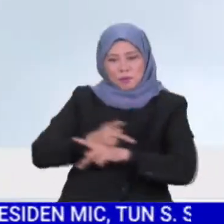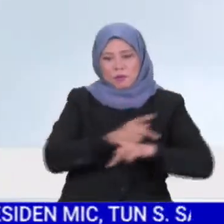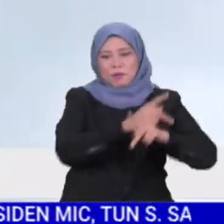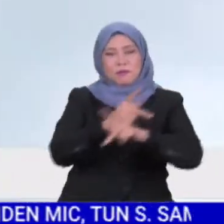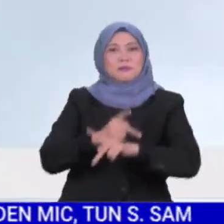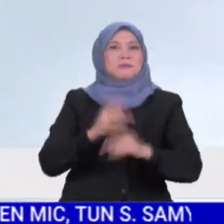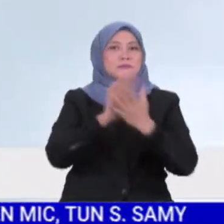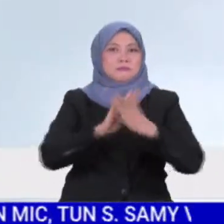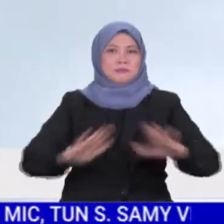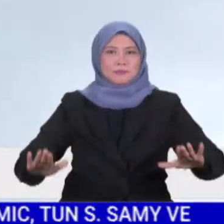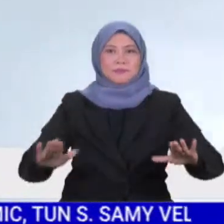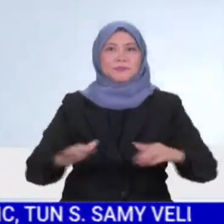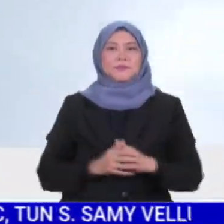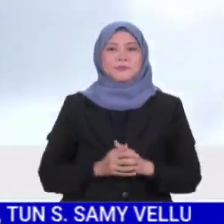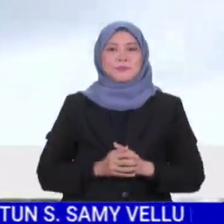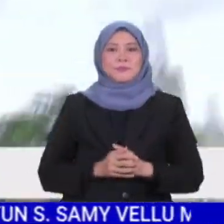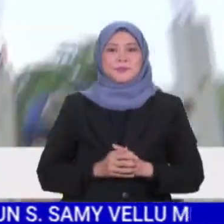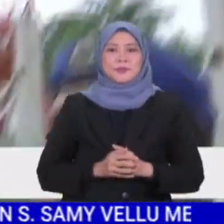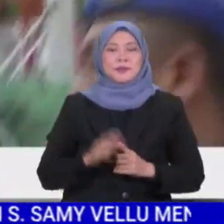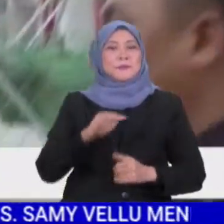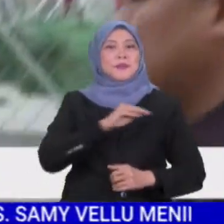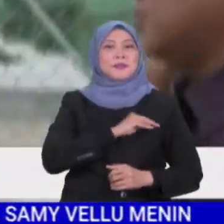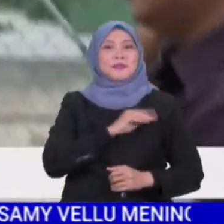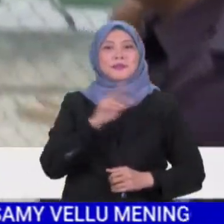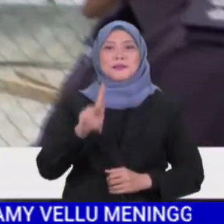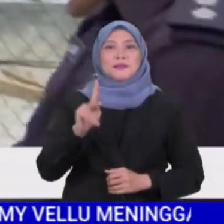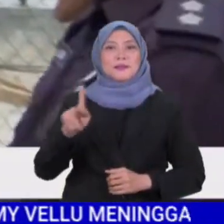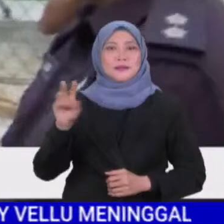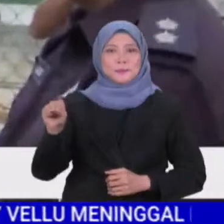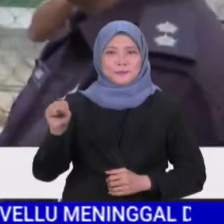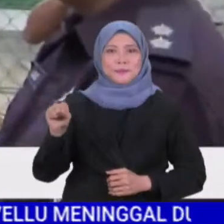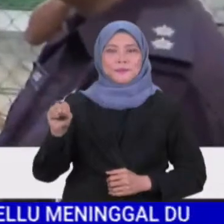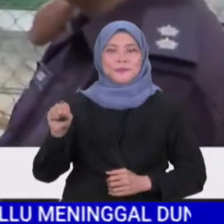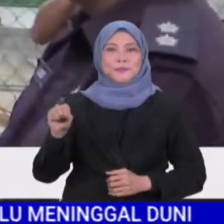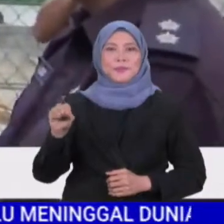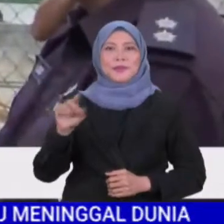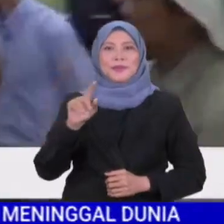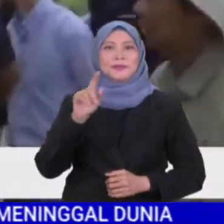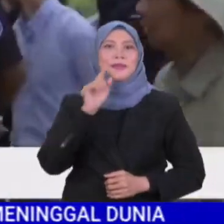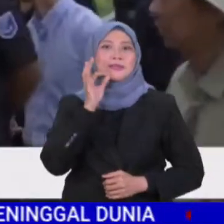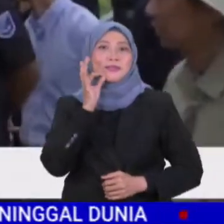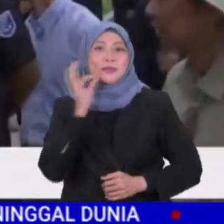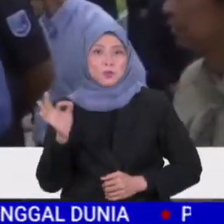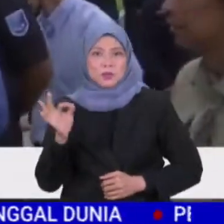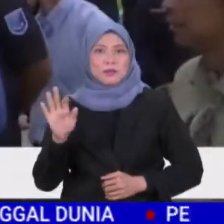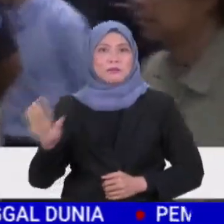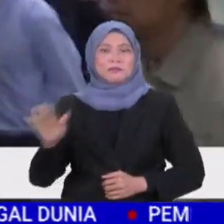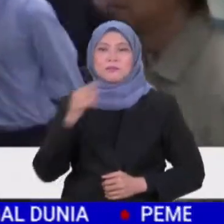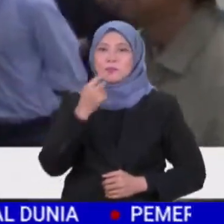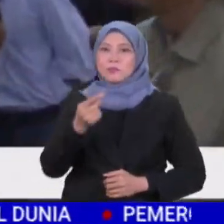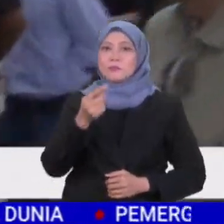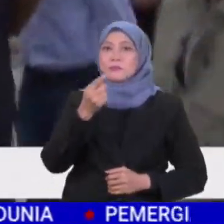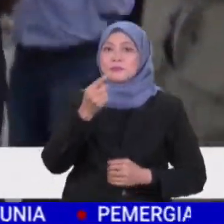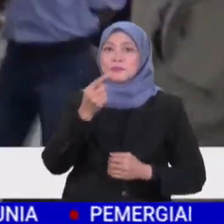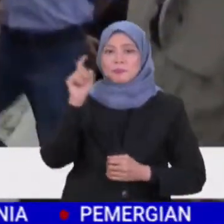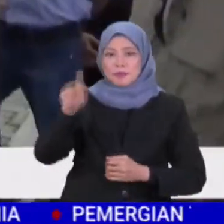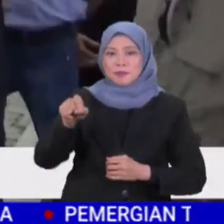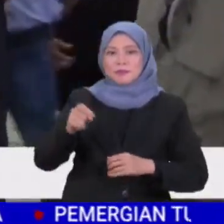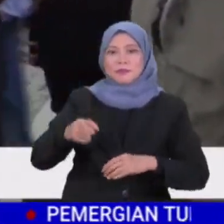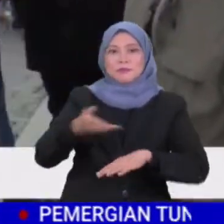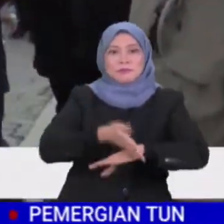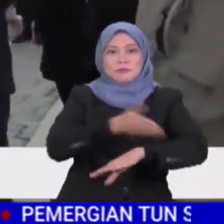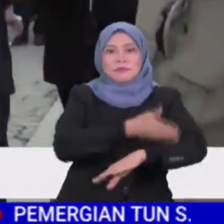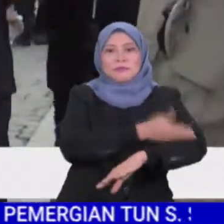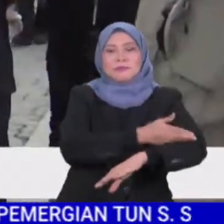berkesan. Atas kesedaran itu, Menteri Komunikasi dan Multimedia Tan Sri Anwar Musa amat menekankan peningkatan